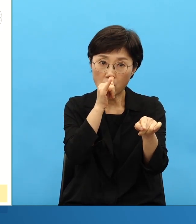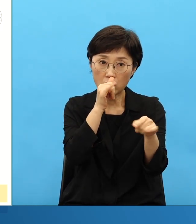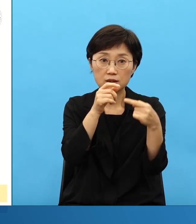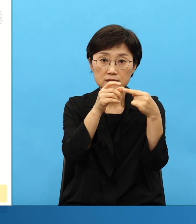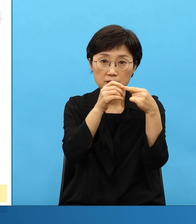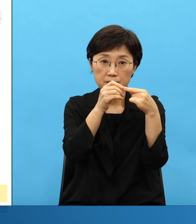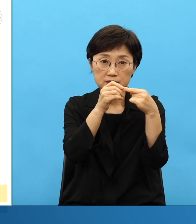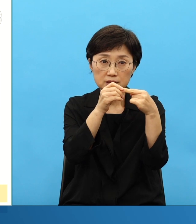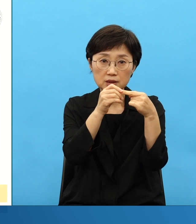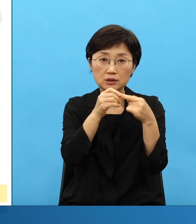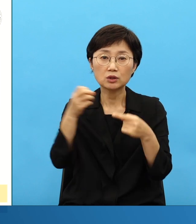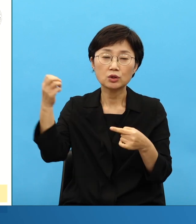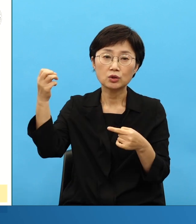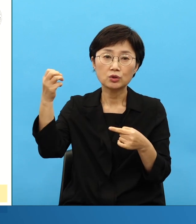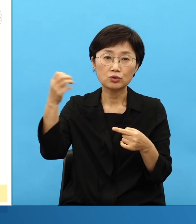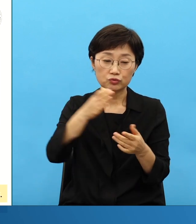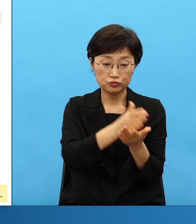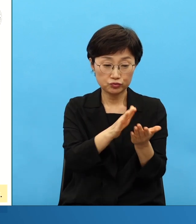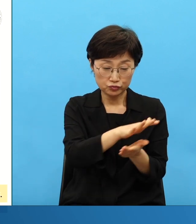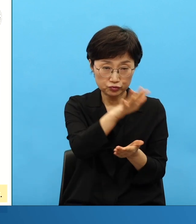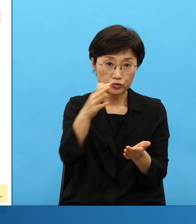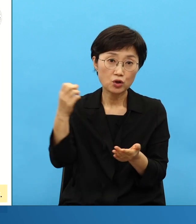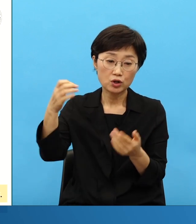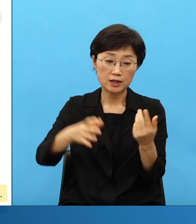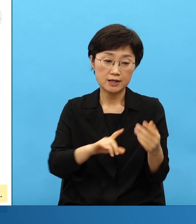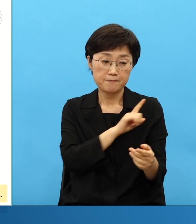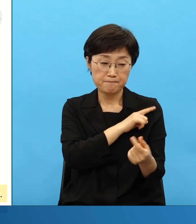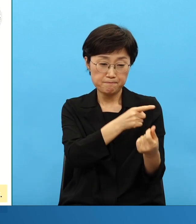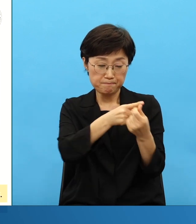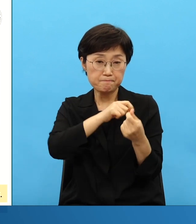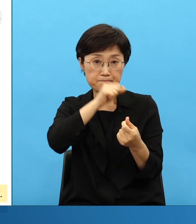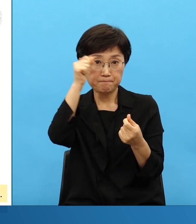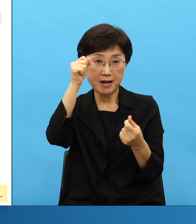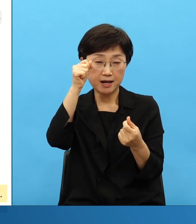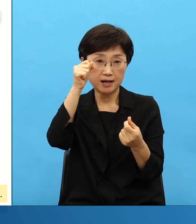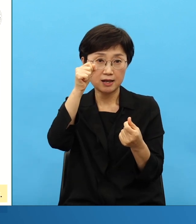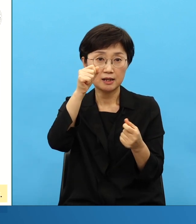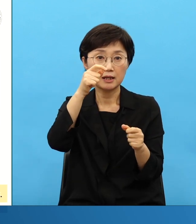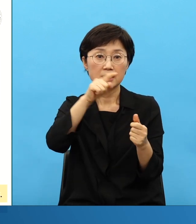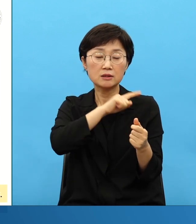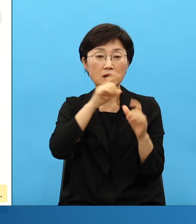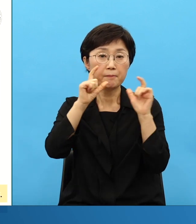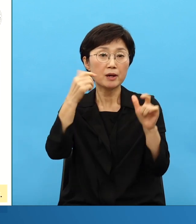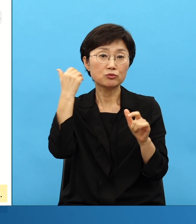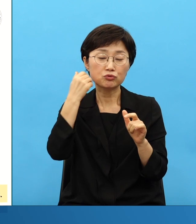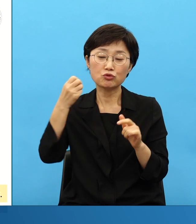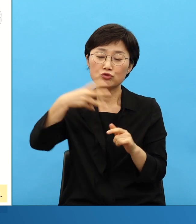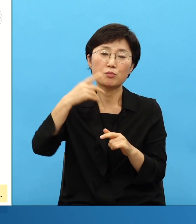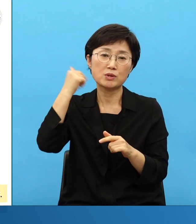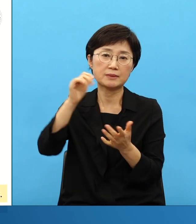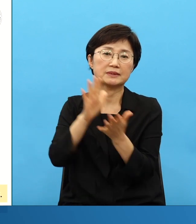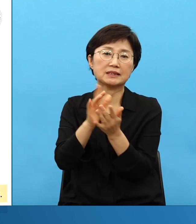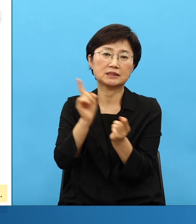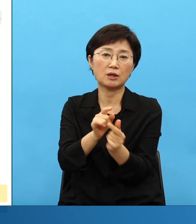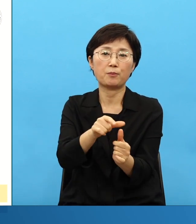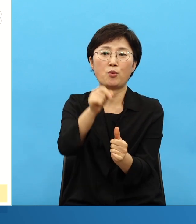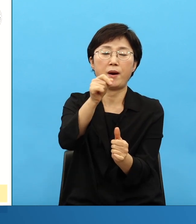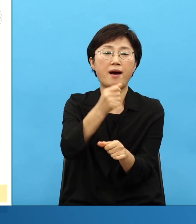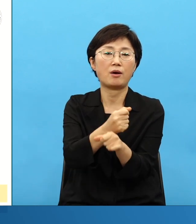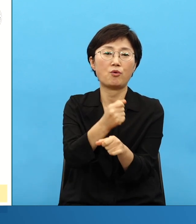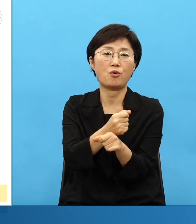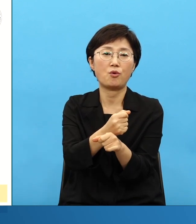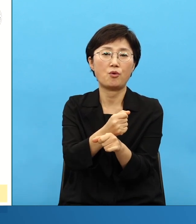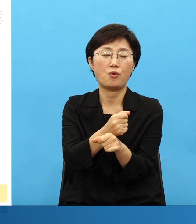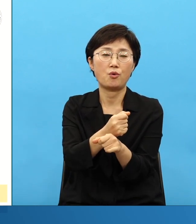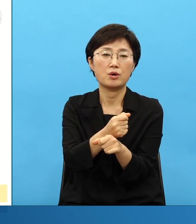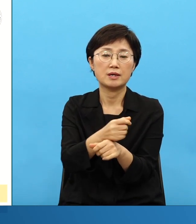번째, 모든 분야를 통틀어 최고의 작품을 뽑는 전도자상은 류광수 목사님이 직접 뽑으시고